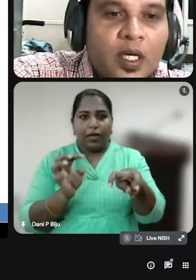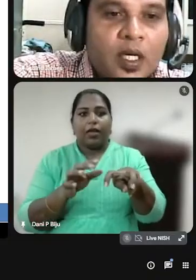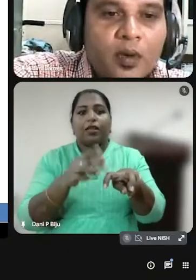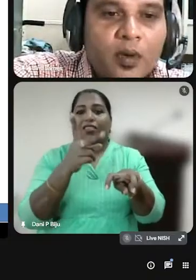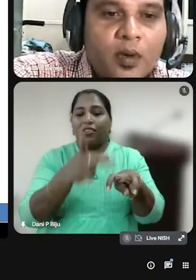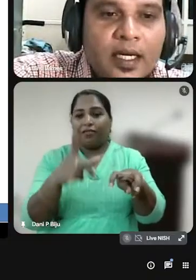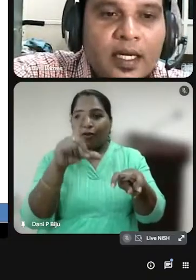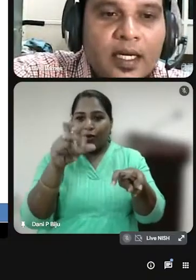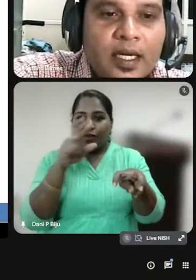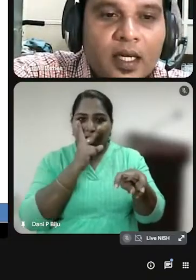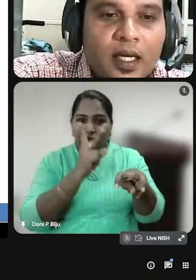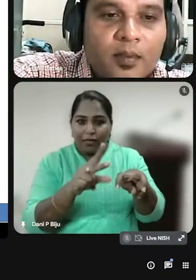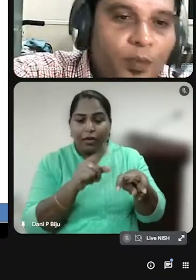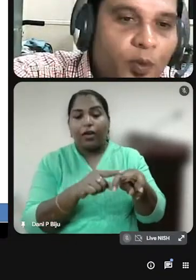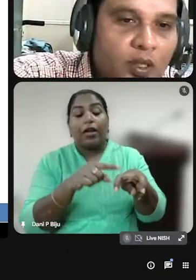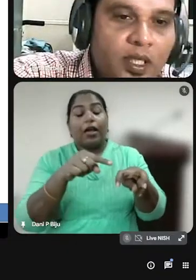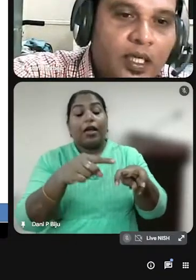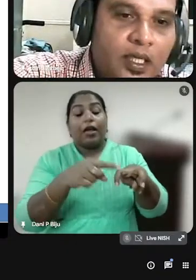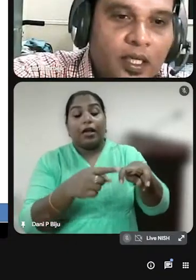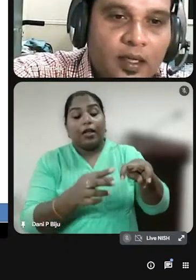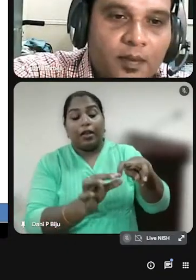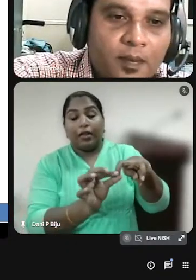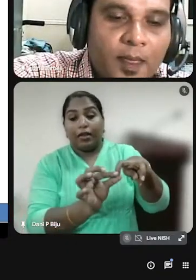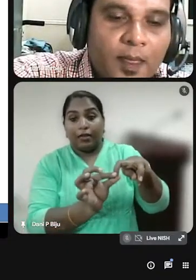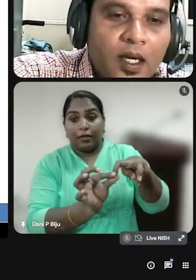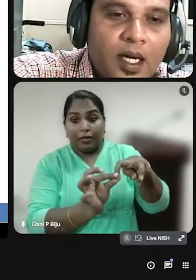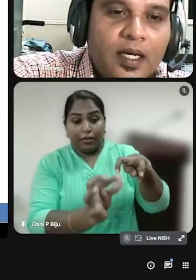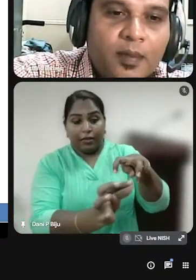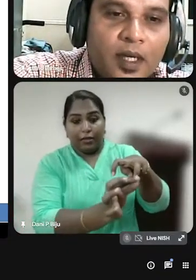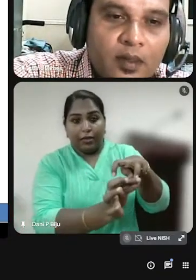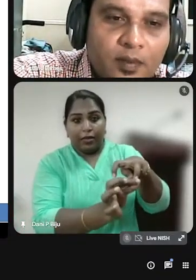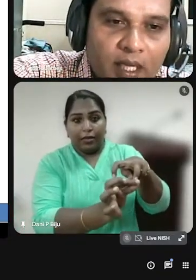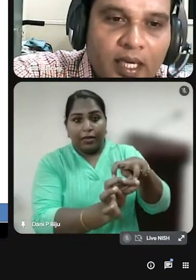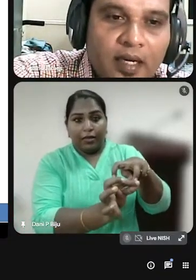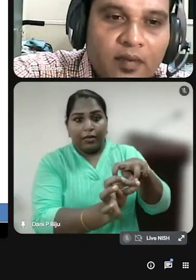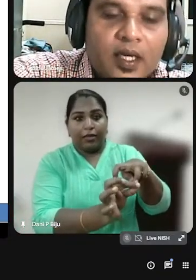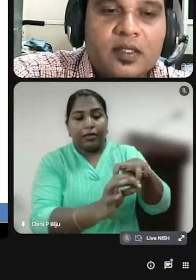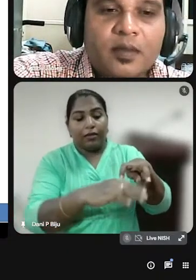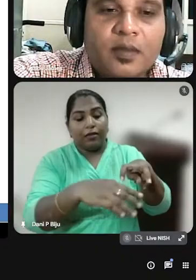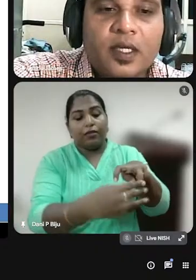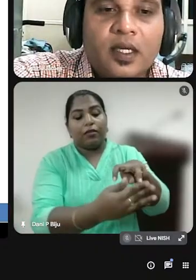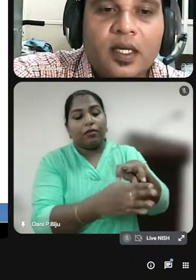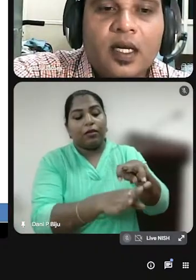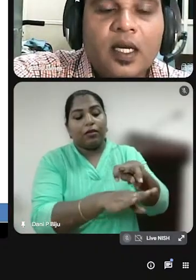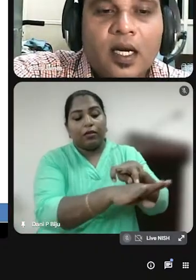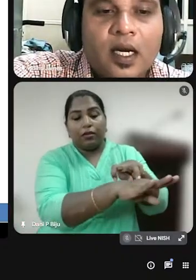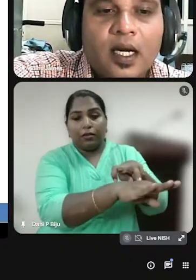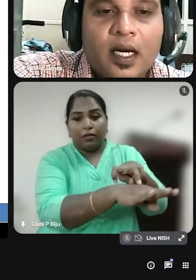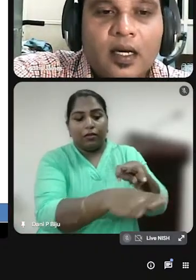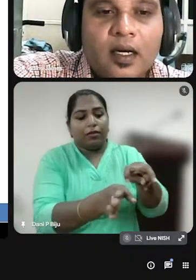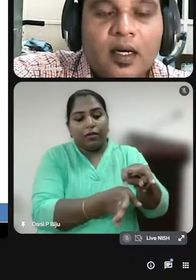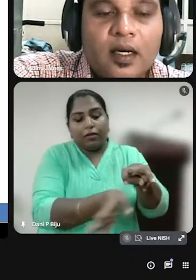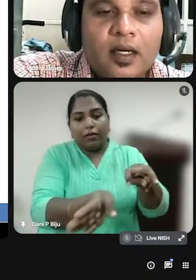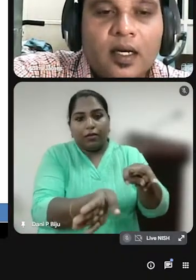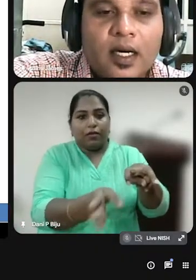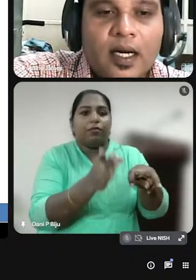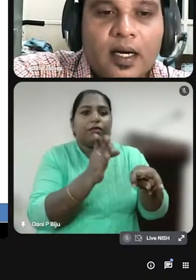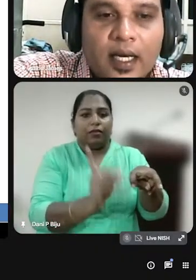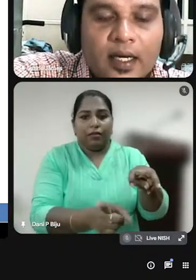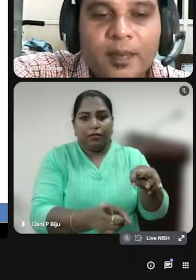പറ്റും, കാലിന്റെ പാദം പുറത്തേക്ക് ഇരിക്കുക. കാലിന്റെ പാദം നേരെ വെക്കാൻ ശ്രമിക്കാതിരിക്കുക.